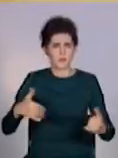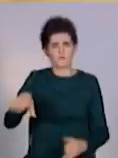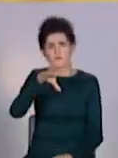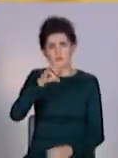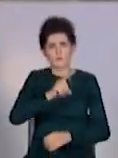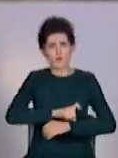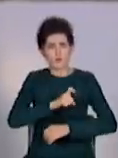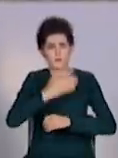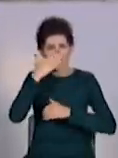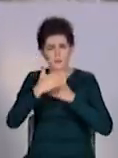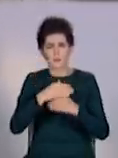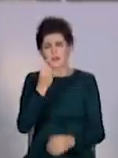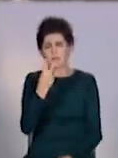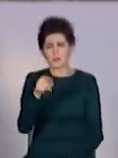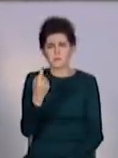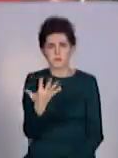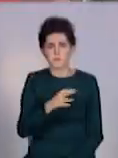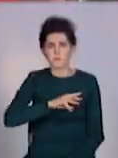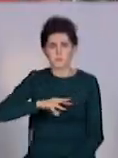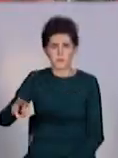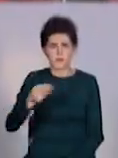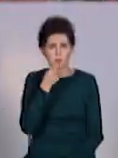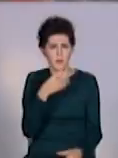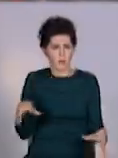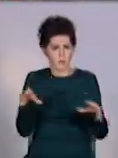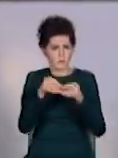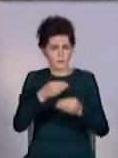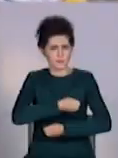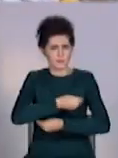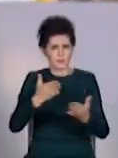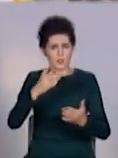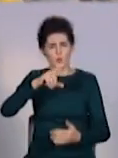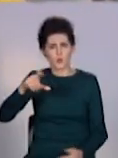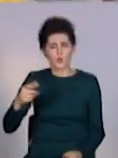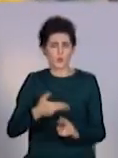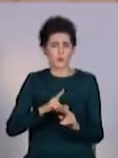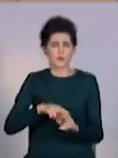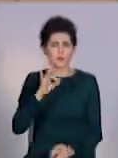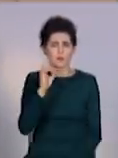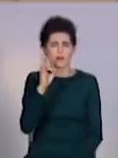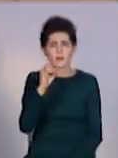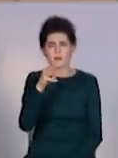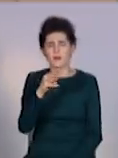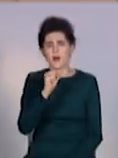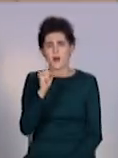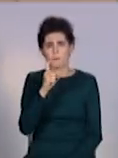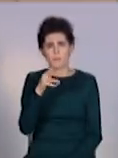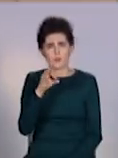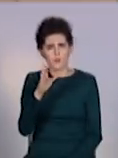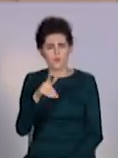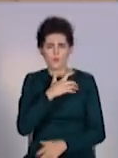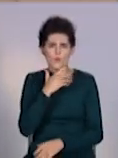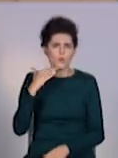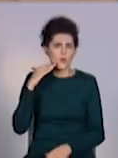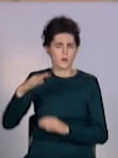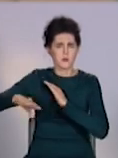відправлено майже 12,5 мільйонів продуктових наборів. Рінат Ахметов дуже допомагає. Це допомога, це для